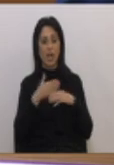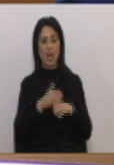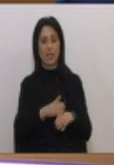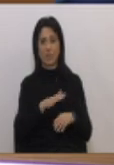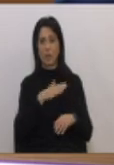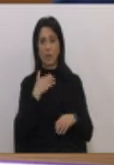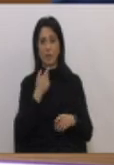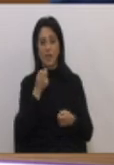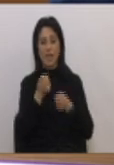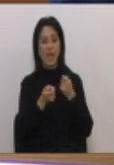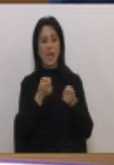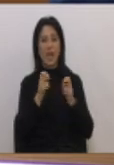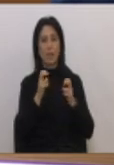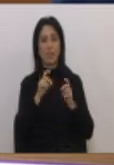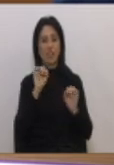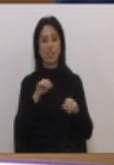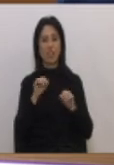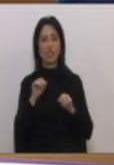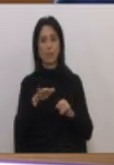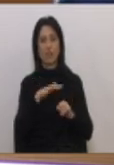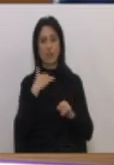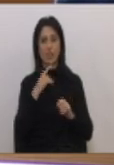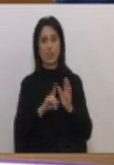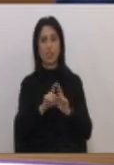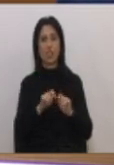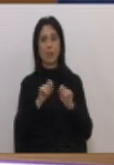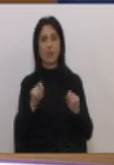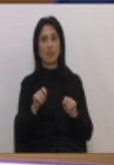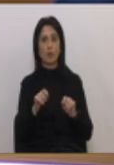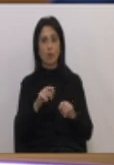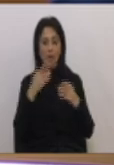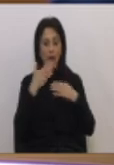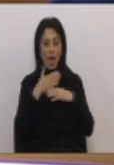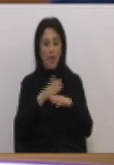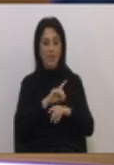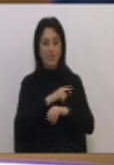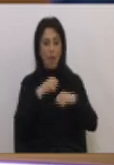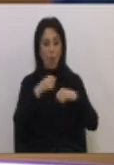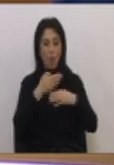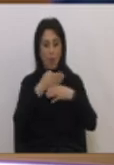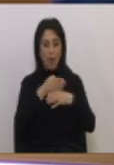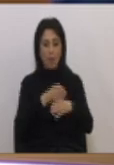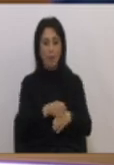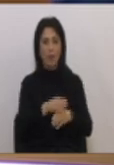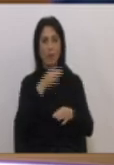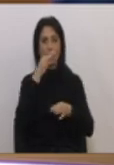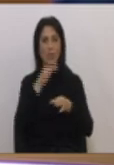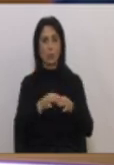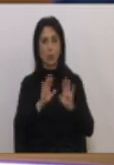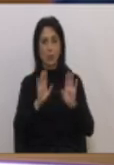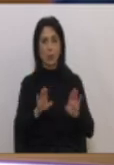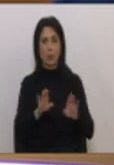გინდათ. Ელემენტარული შესაძლებლობა არ გინდათ შექმნათ, რომ გაანაწილოთ ძალაუფლებას და გაანაწილოთ